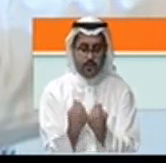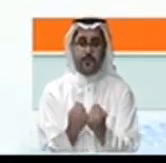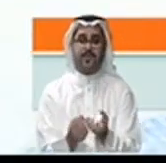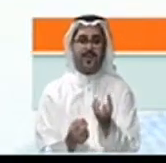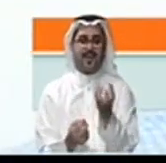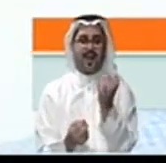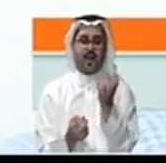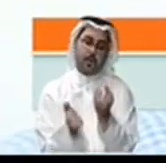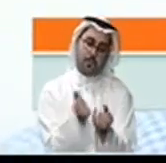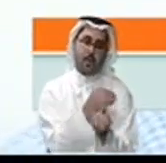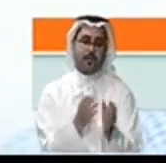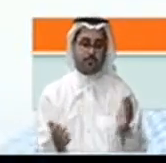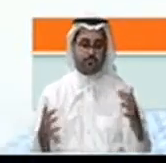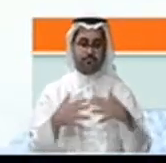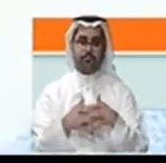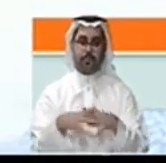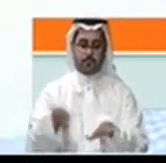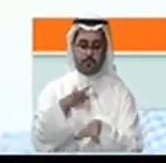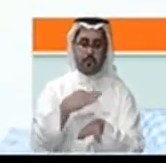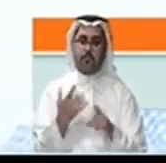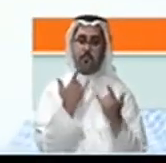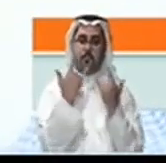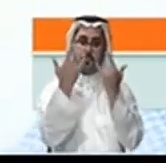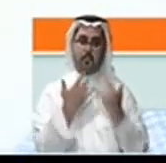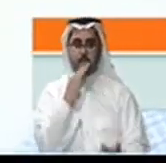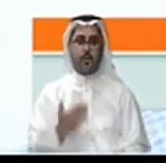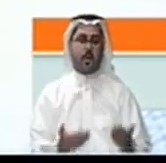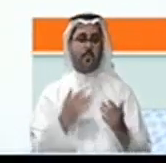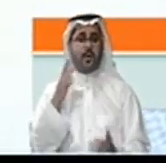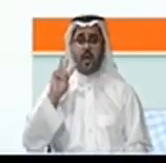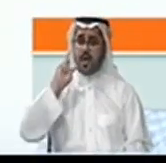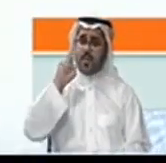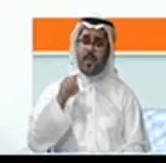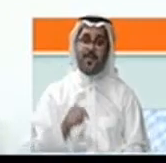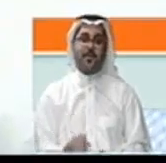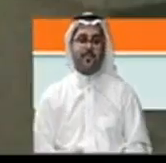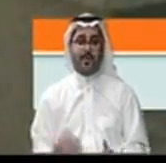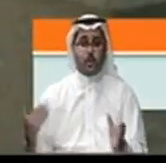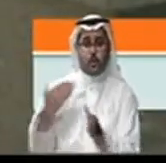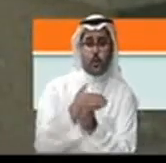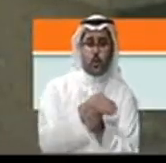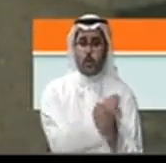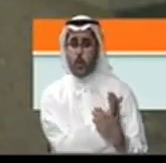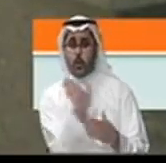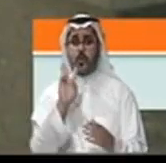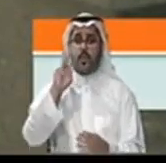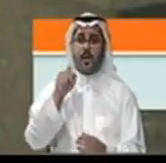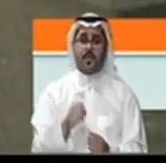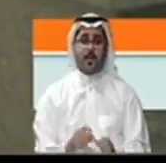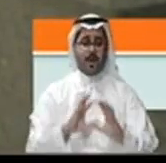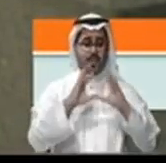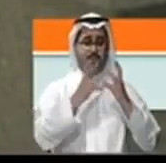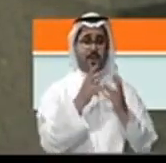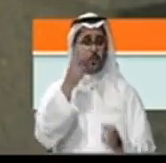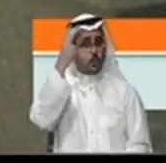شبه كامل. 3 أيام فقط منذ شعوره بألم في الرأس وحتى خروجه من العملية، الفريق الطبي